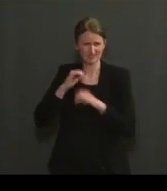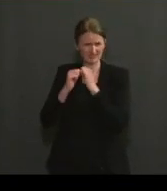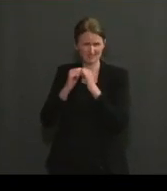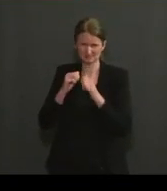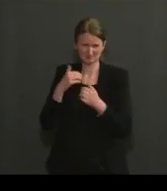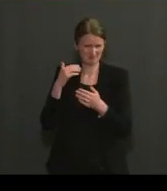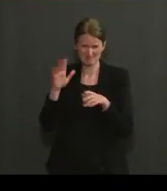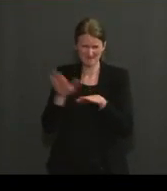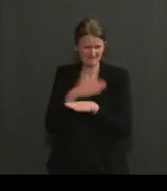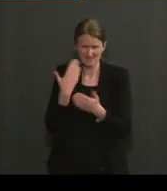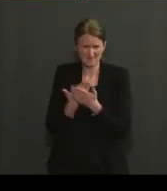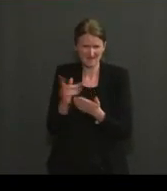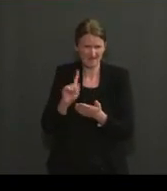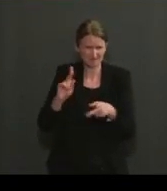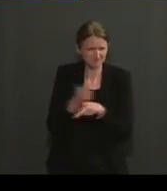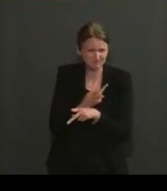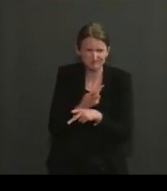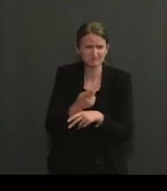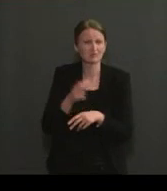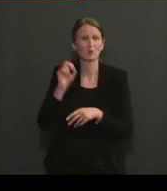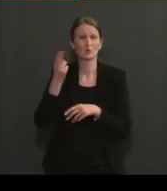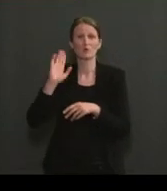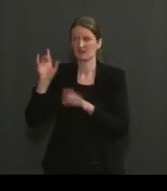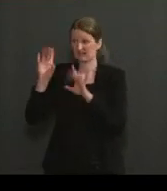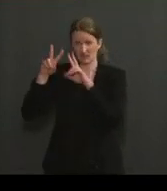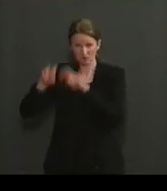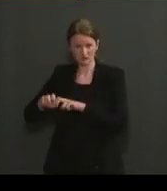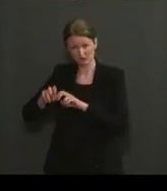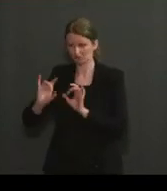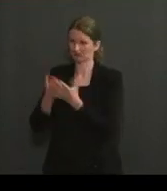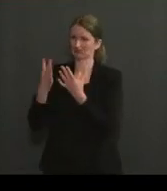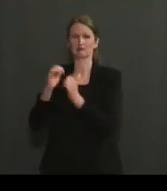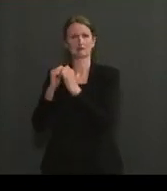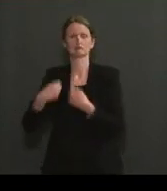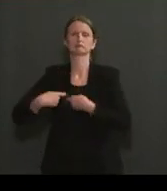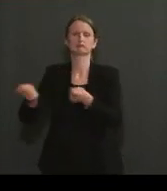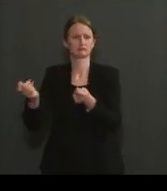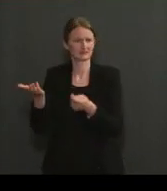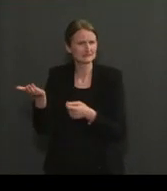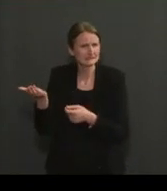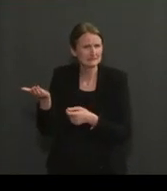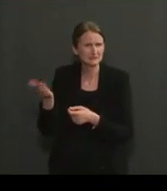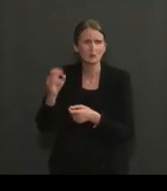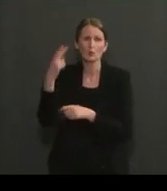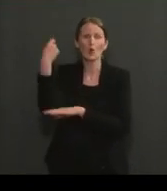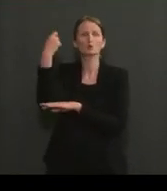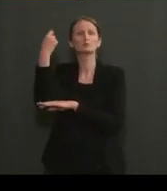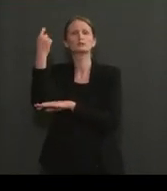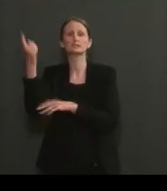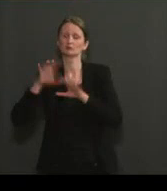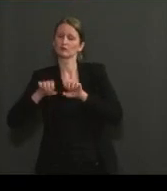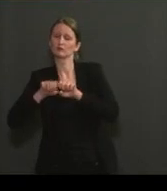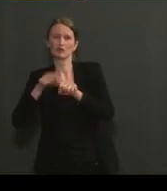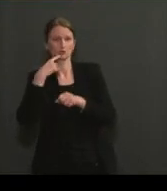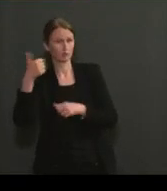n'a pas du tout été évaluée, et seulement par le producteur du test, mais pas par des officiers, des structures de